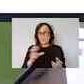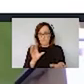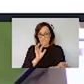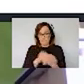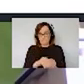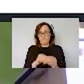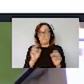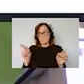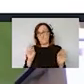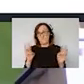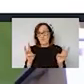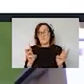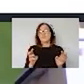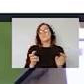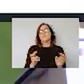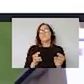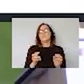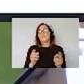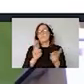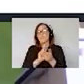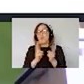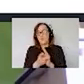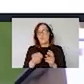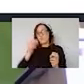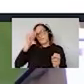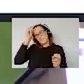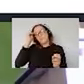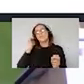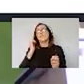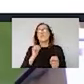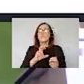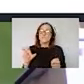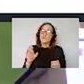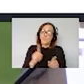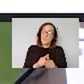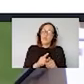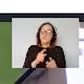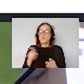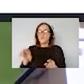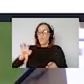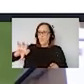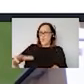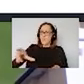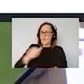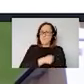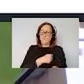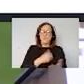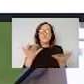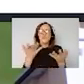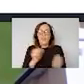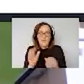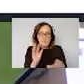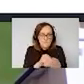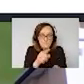Państwo udział, a wiedziałam, że bierzecie, bo jesteście bardzo aktywną grupą, czy też, no i właśnie, skoro bierzecie, to gdzie jest